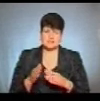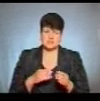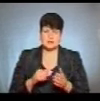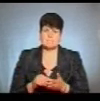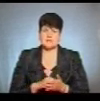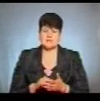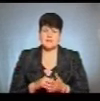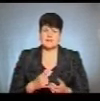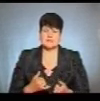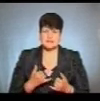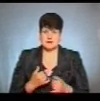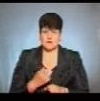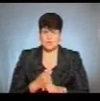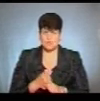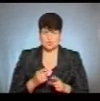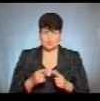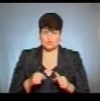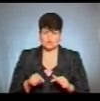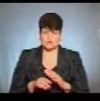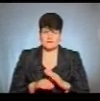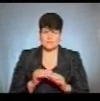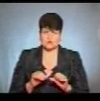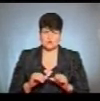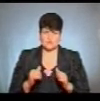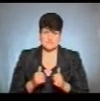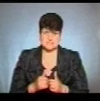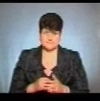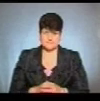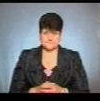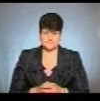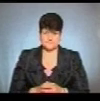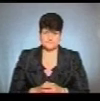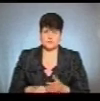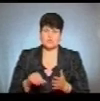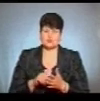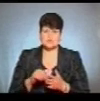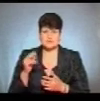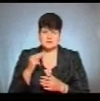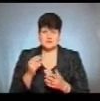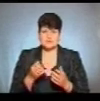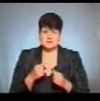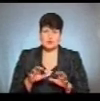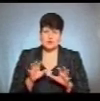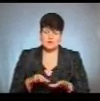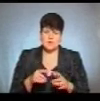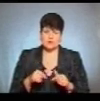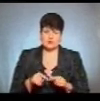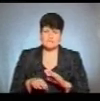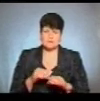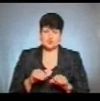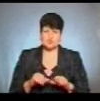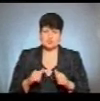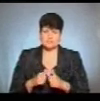матеріал для роботи окружної виборчої комісії. Участь у навчаннях взяв голова окружної виборчої комісії